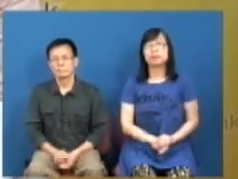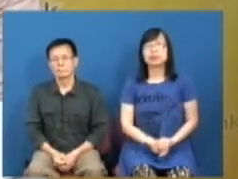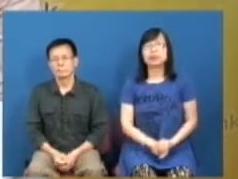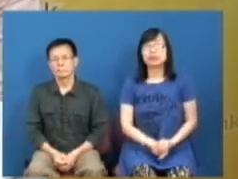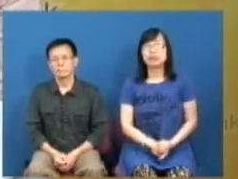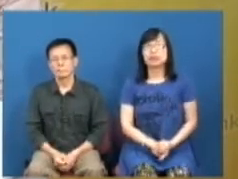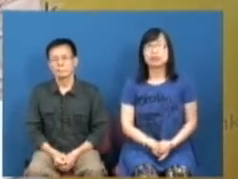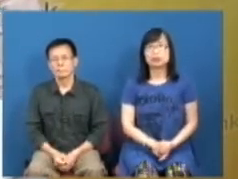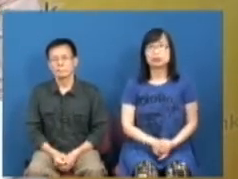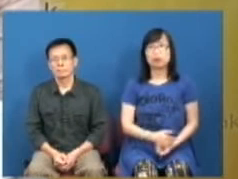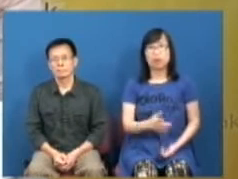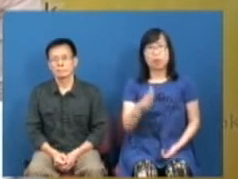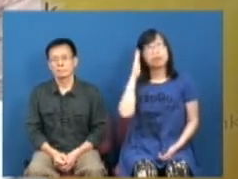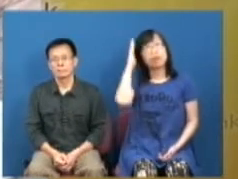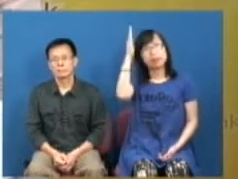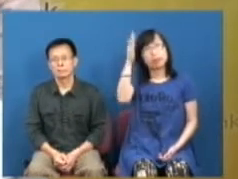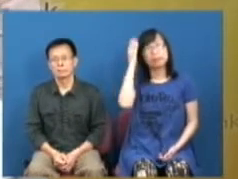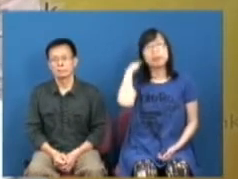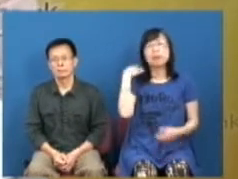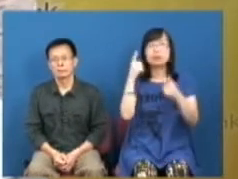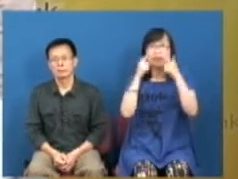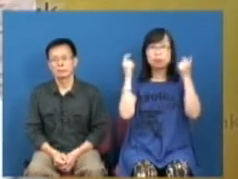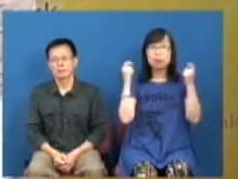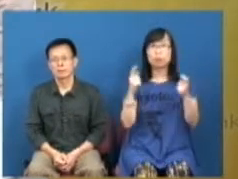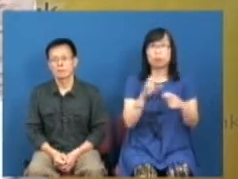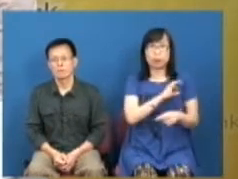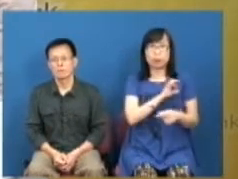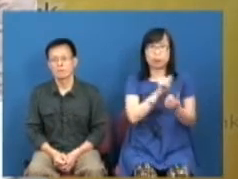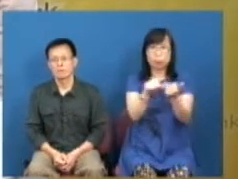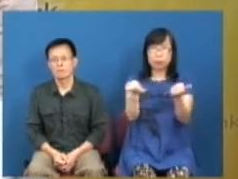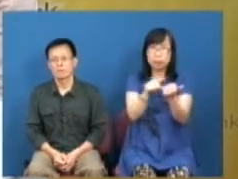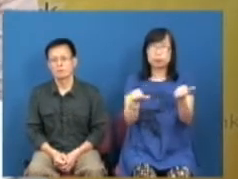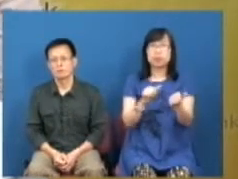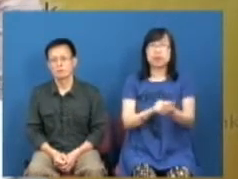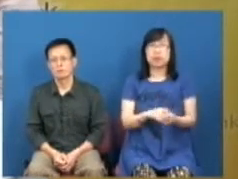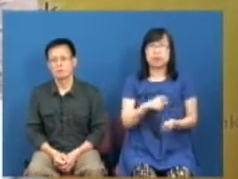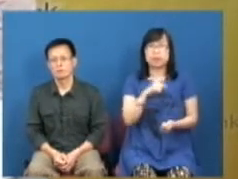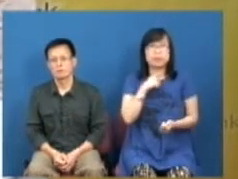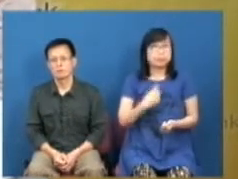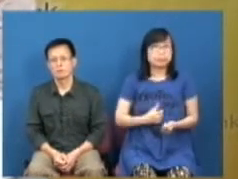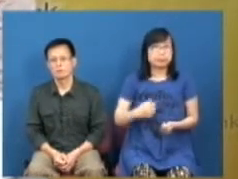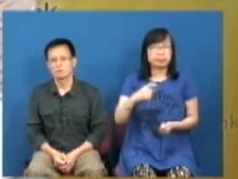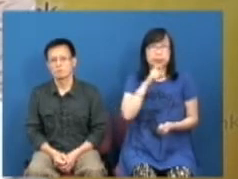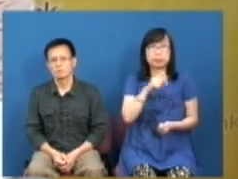唉，真係我啊真係希望城規會嘅委員真係即係有啲骨氣啦嚇。今次我覺